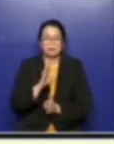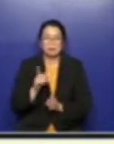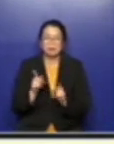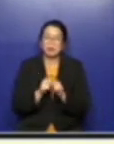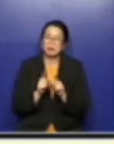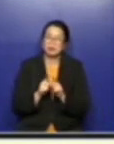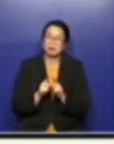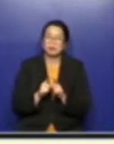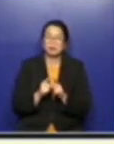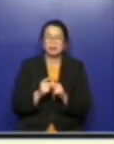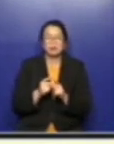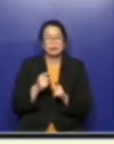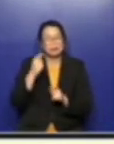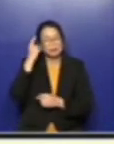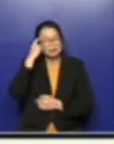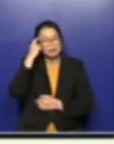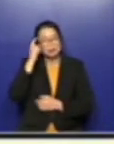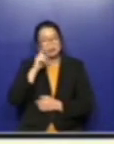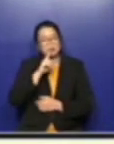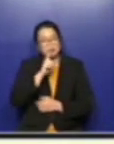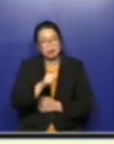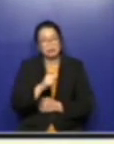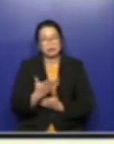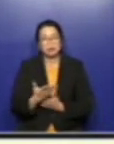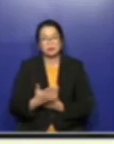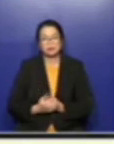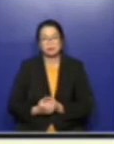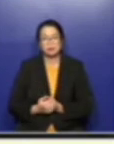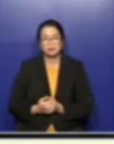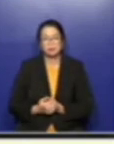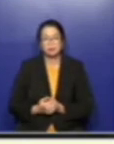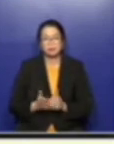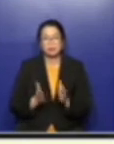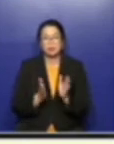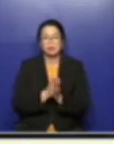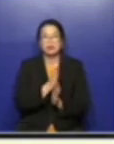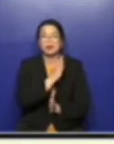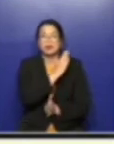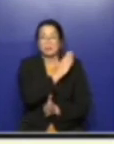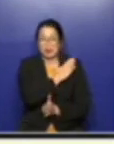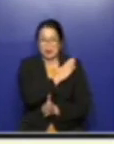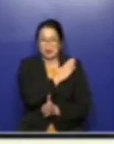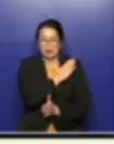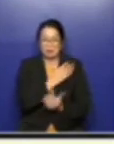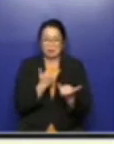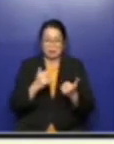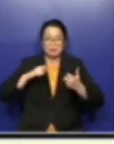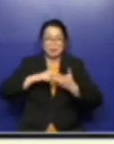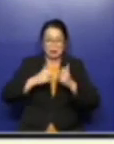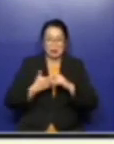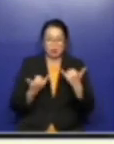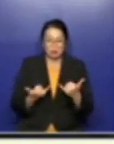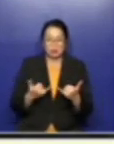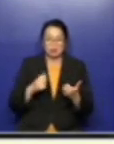พียงแต่ว่าแสดงความเป็นฐานท่านว่าพระภิกษุดังกล่าวที่เป็นเรื่องเป็นราวอยู่